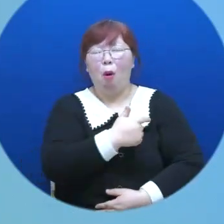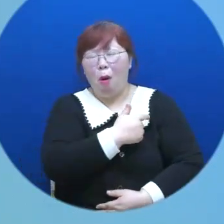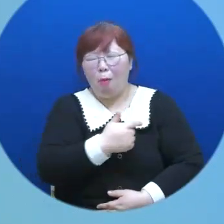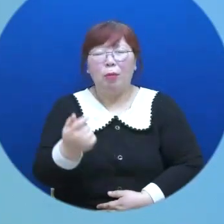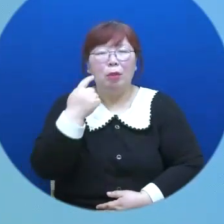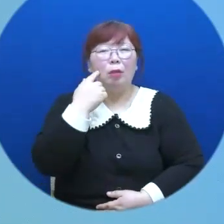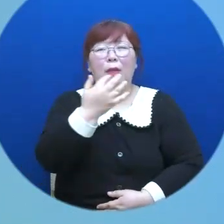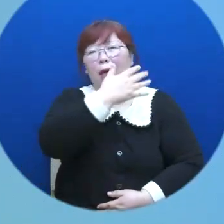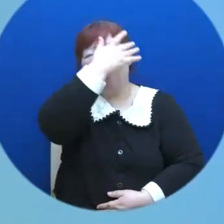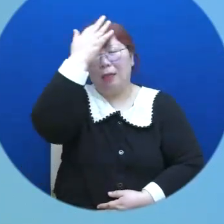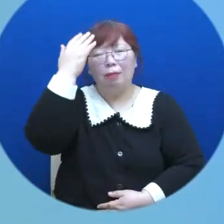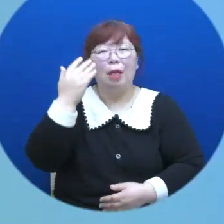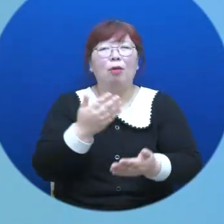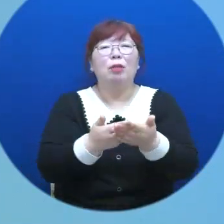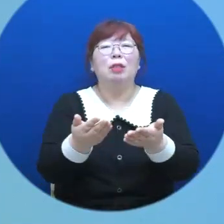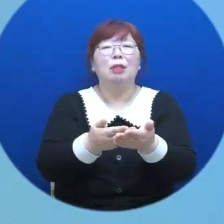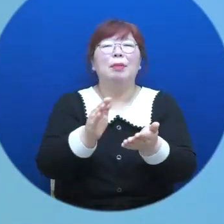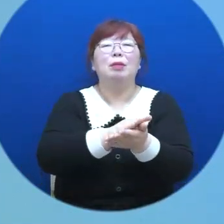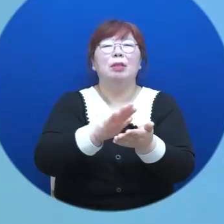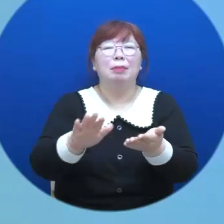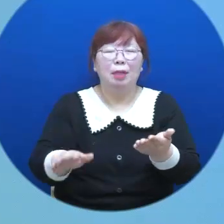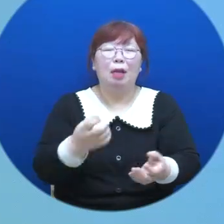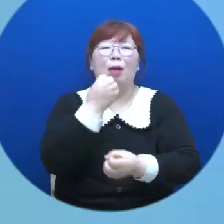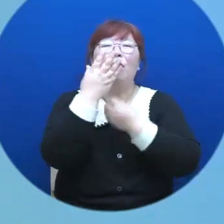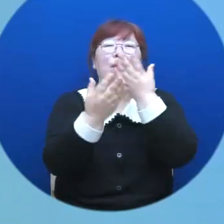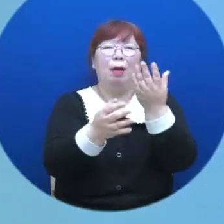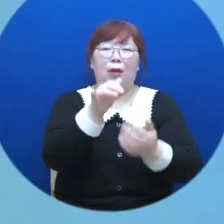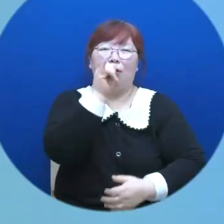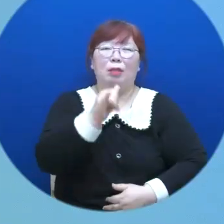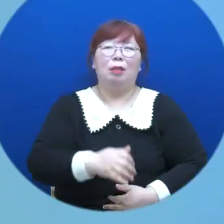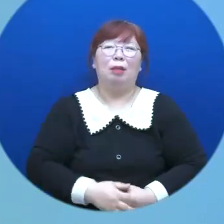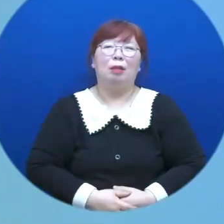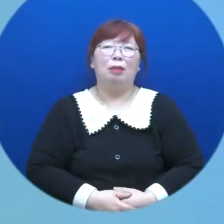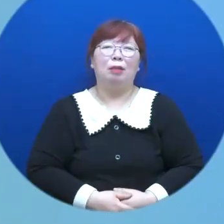아름다운 그림이었습니다. 라고 고백을 하고 있는 거죠.